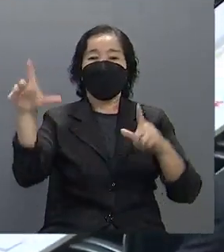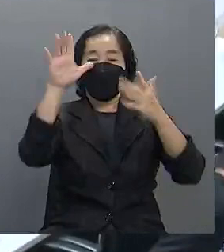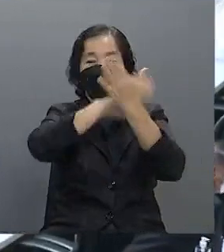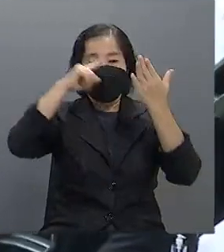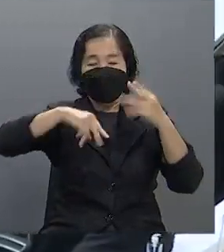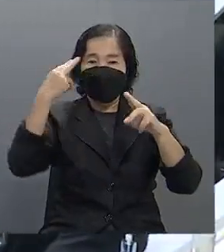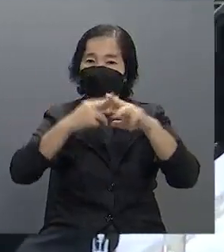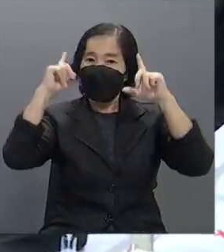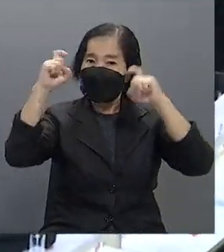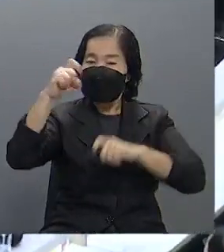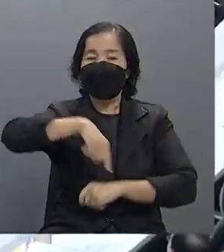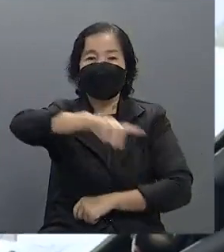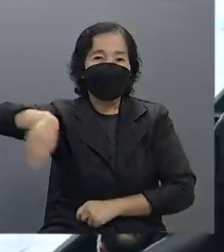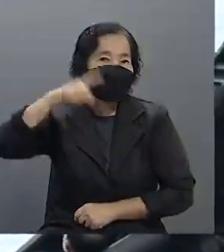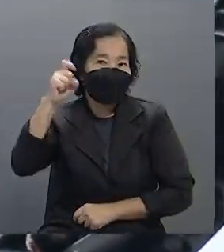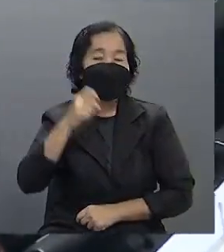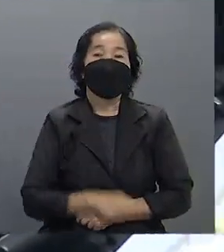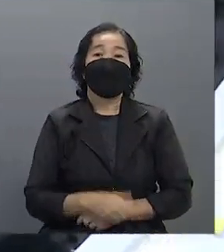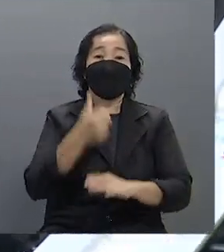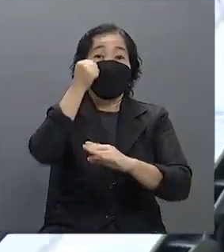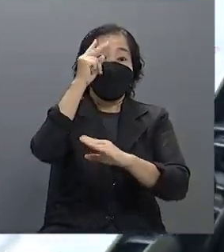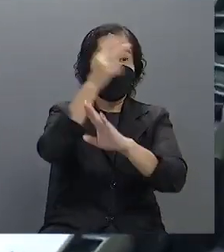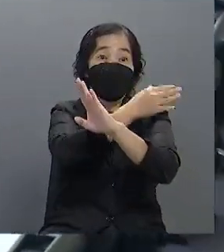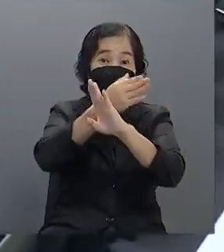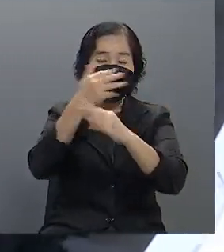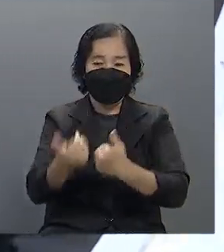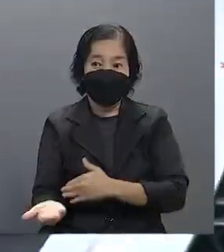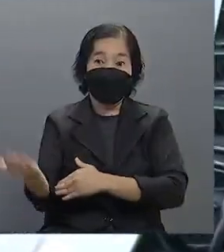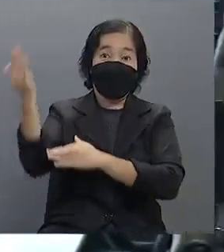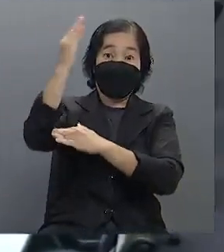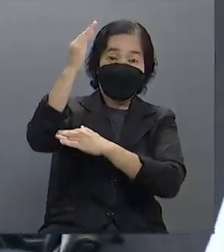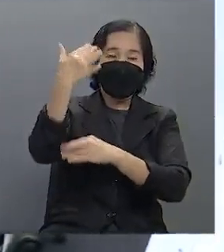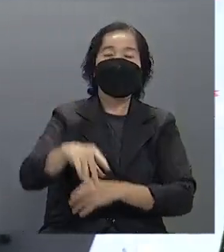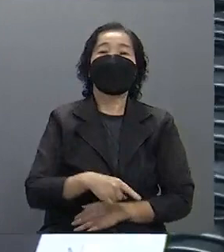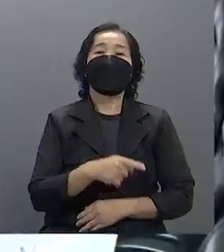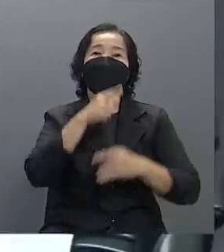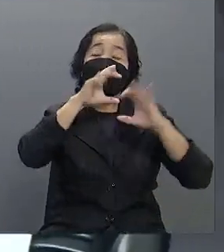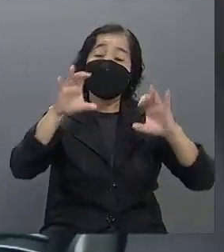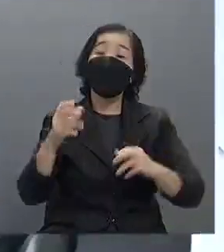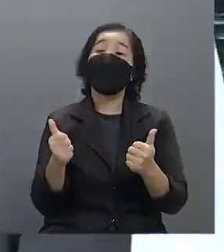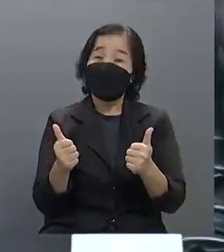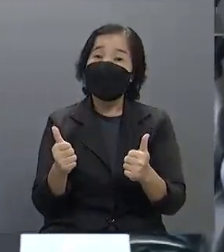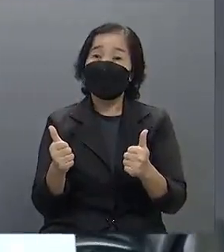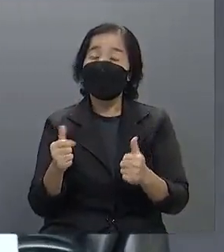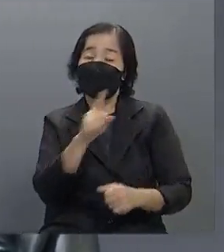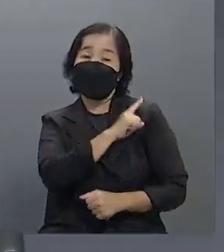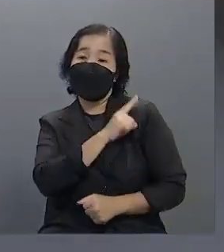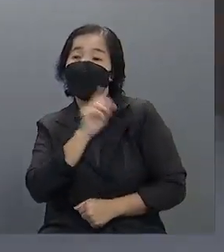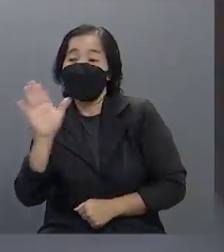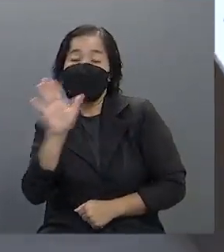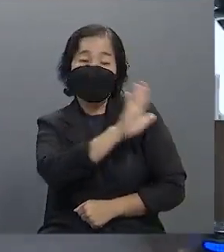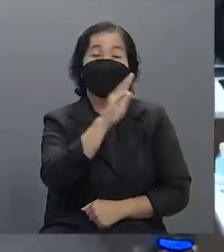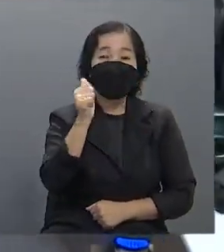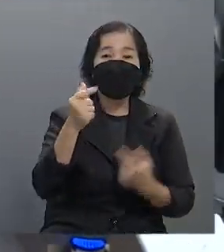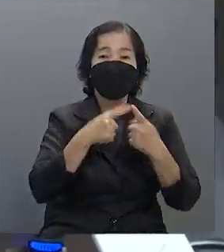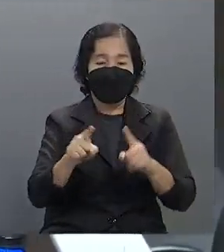อภิปราย2วันที่ผ่านมาทั้งฝ่ายค้านและรัฐบาลต่างก็พอใจค่ะที่ต่างฝ่ายต่างทำหน้าที่ได้ดีแต่ที่ต้องจับตาก็คือบิ๊ก